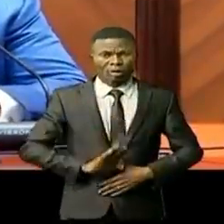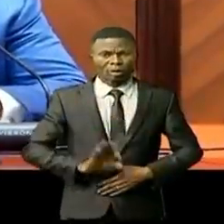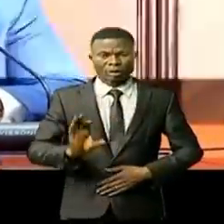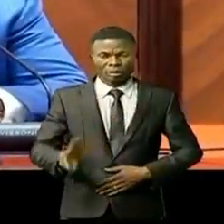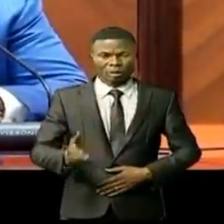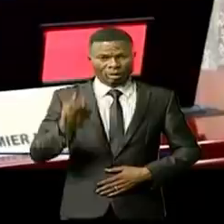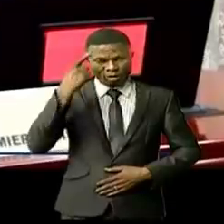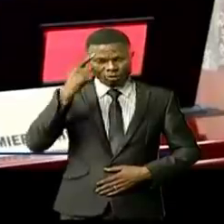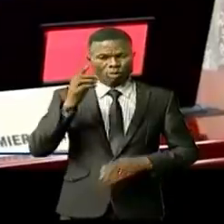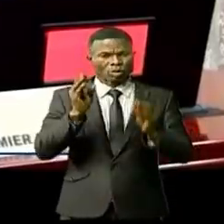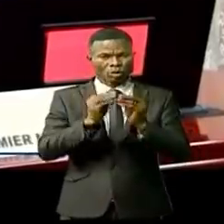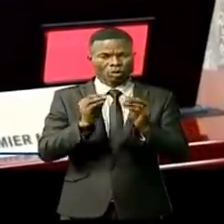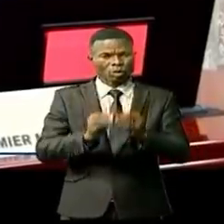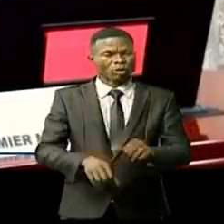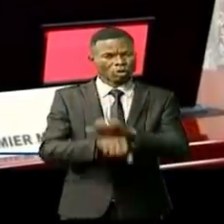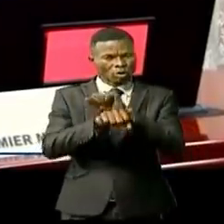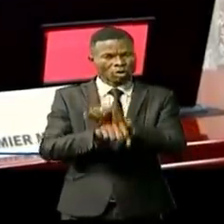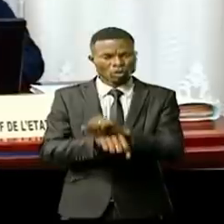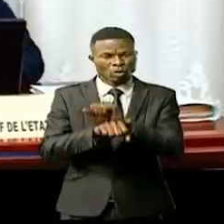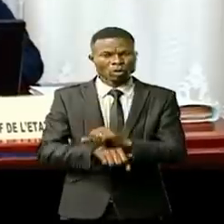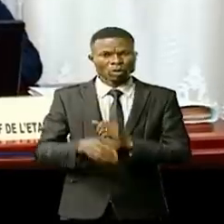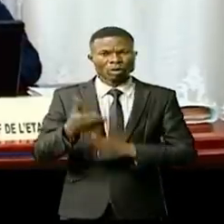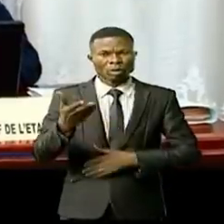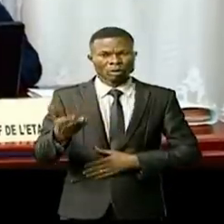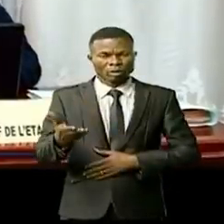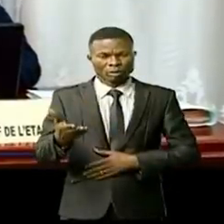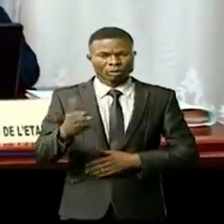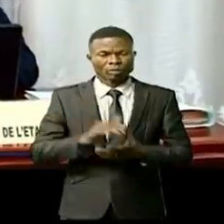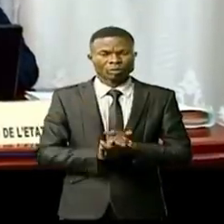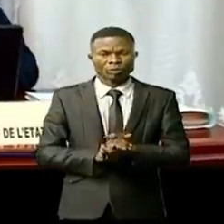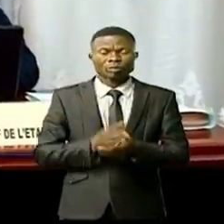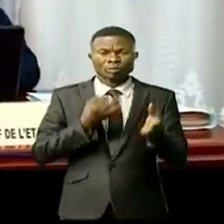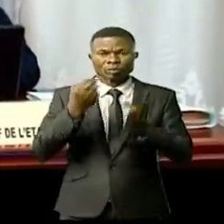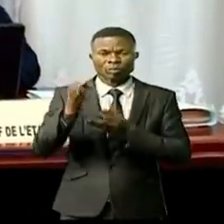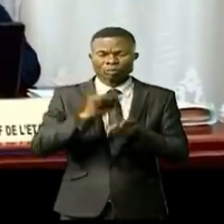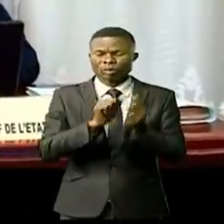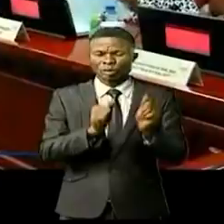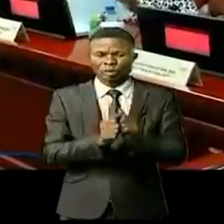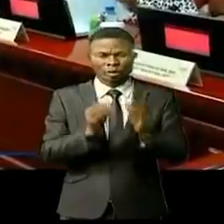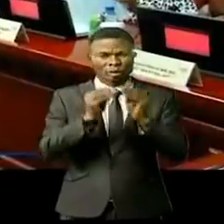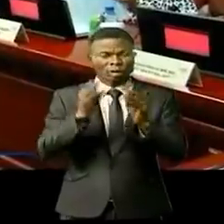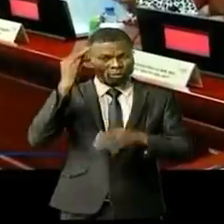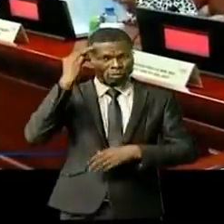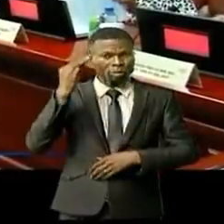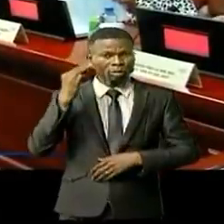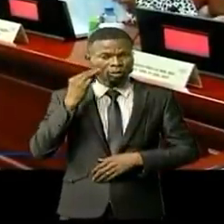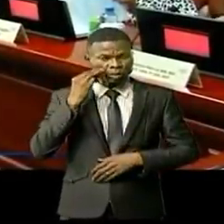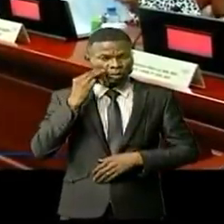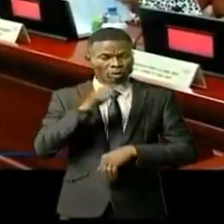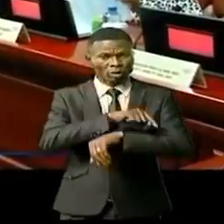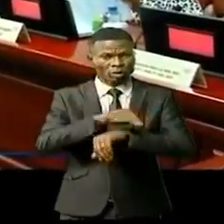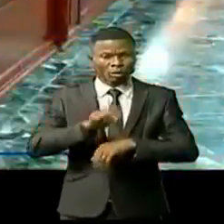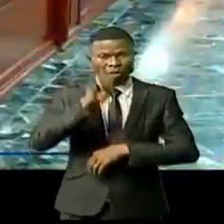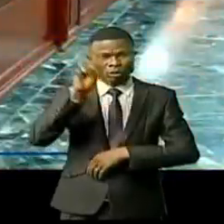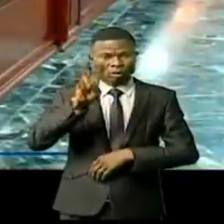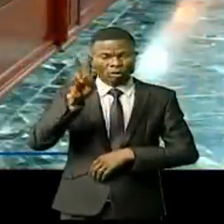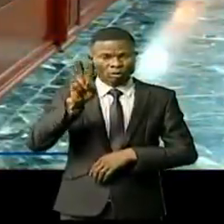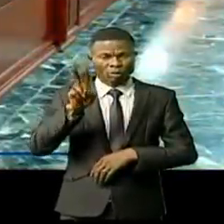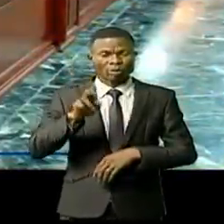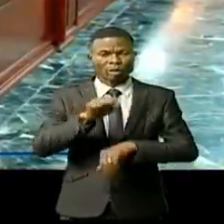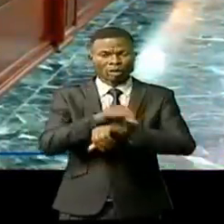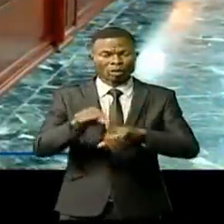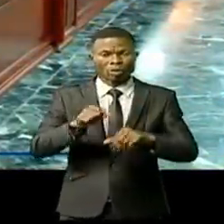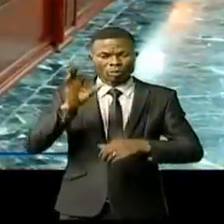la réunion du Conseil des ministres. La 47e réunion du Conseil des ministres tenue en présentiel ce vendredi à la Cité de l'Union